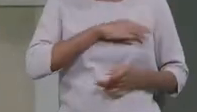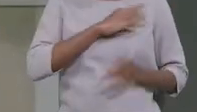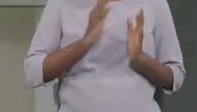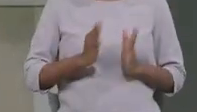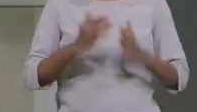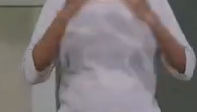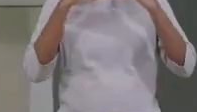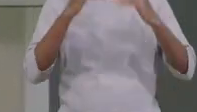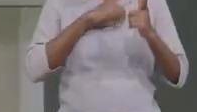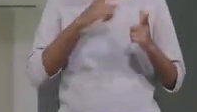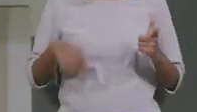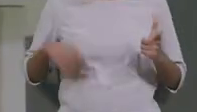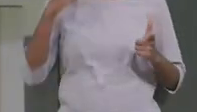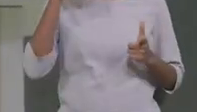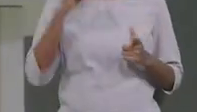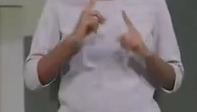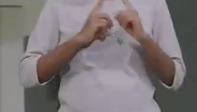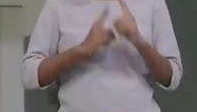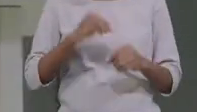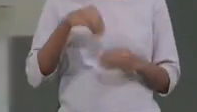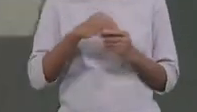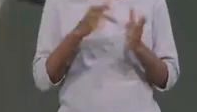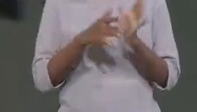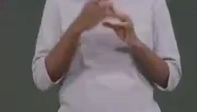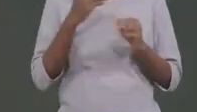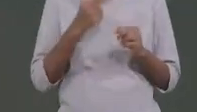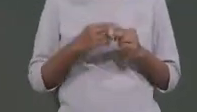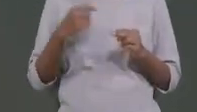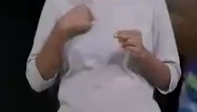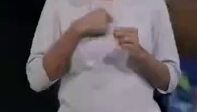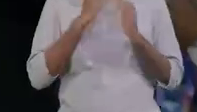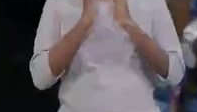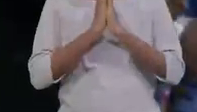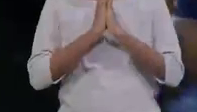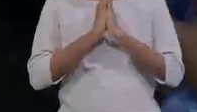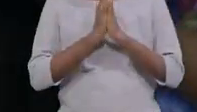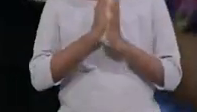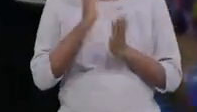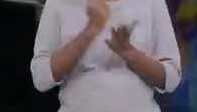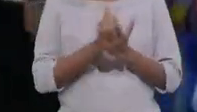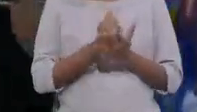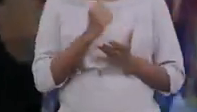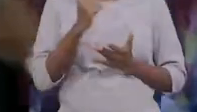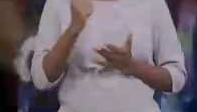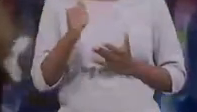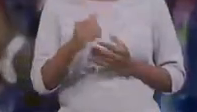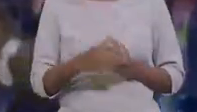ministres. Merci Seigneur pour l'exaucement. Au nom de Jésus, nous prions.